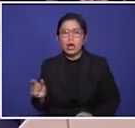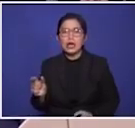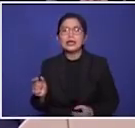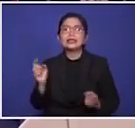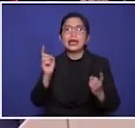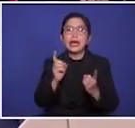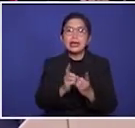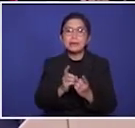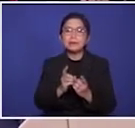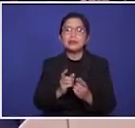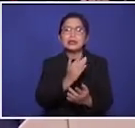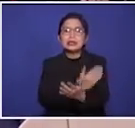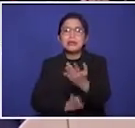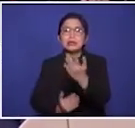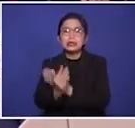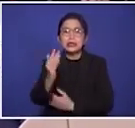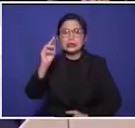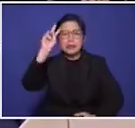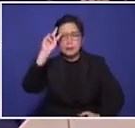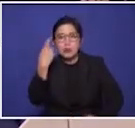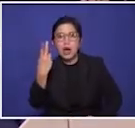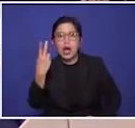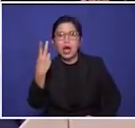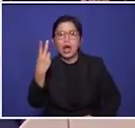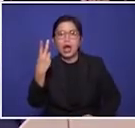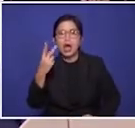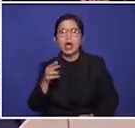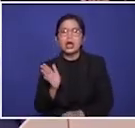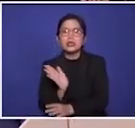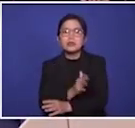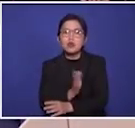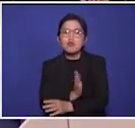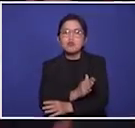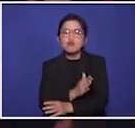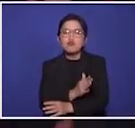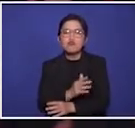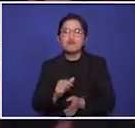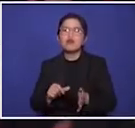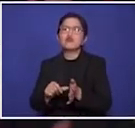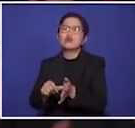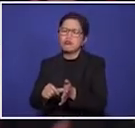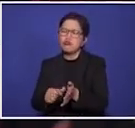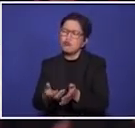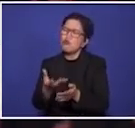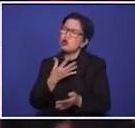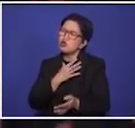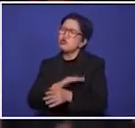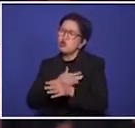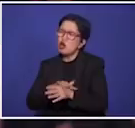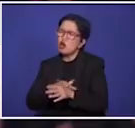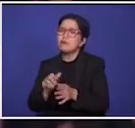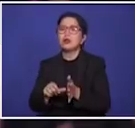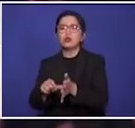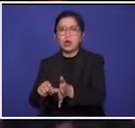berubah yang sebelumnya adalah bantuan sosial adalah